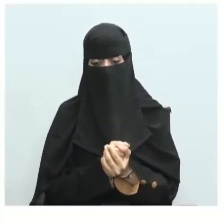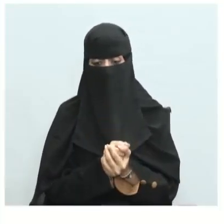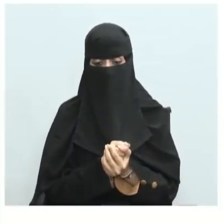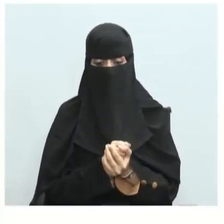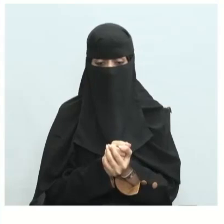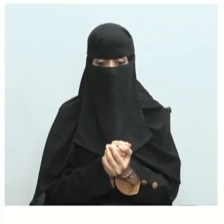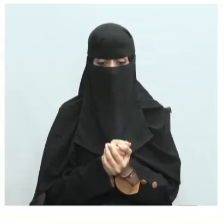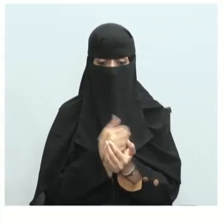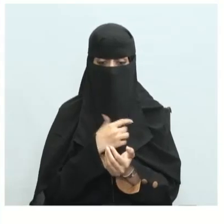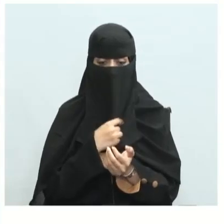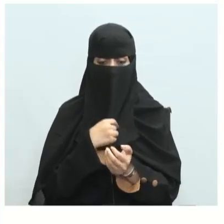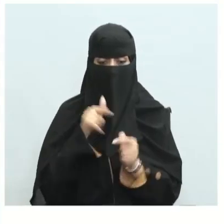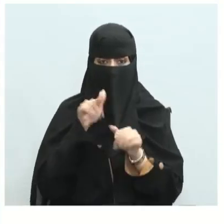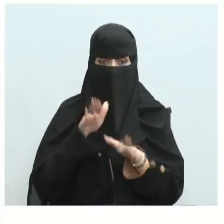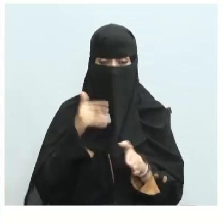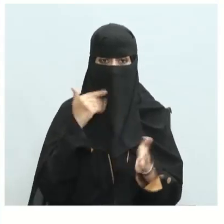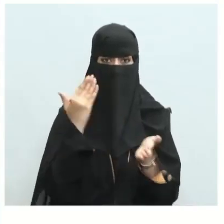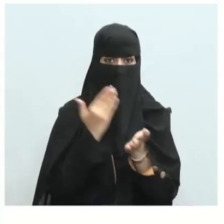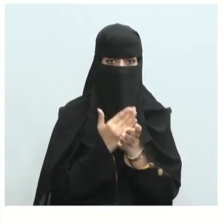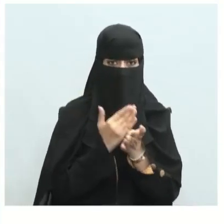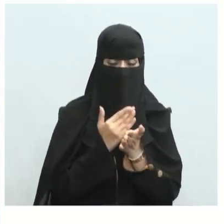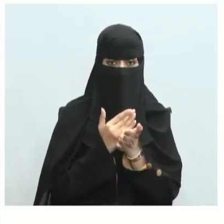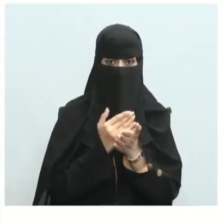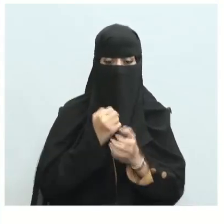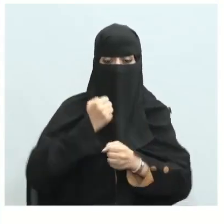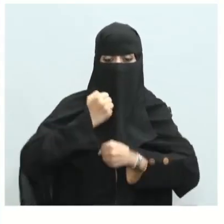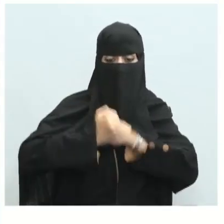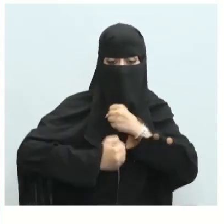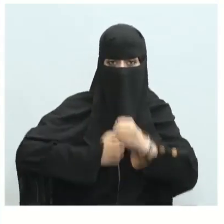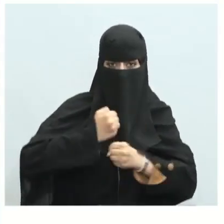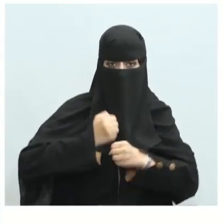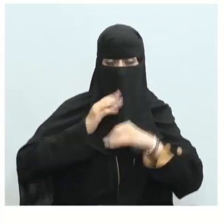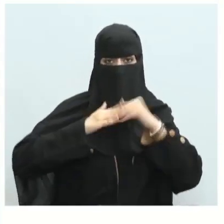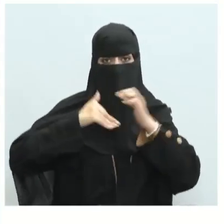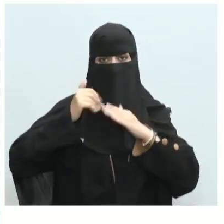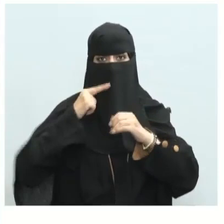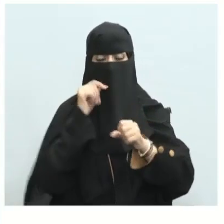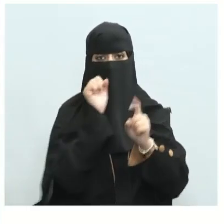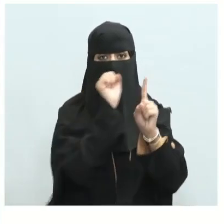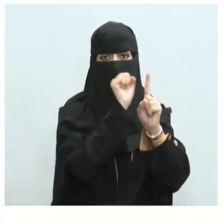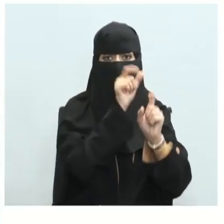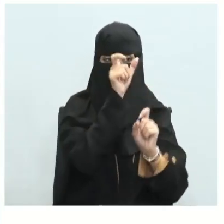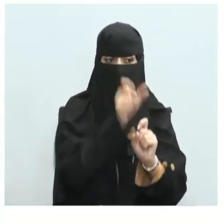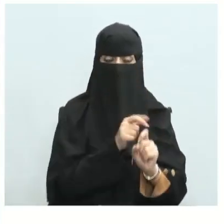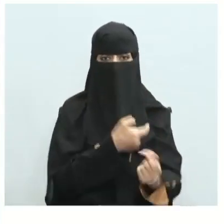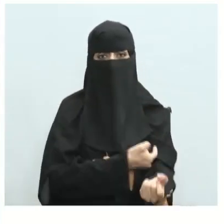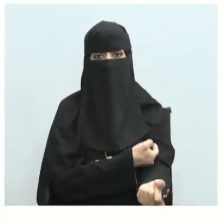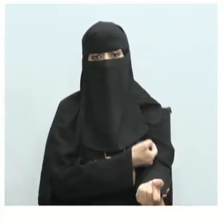الوظيفه كذلك من الرخص رخصه الممارسه المهنيه للتخصصات الصحيه